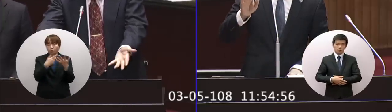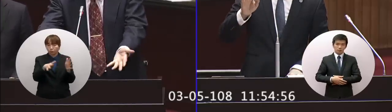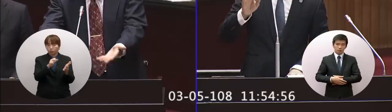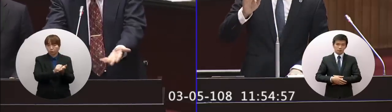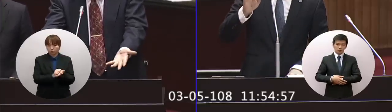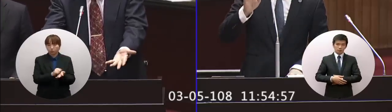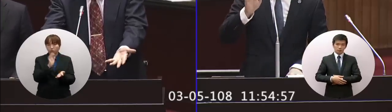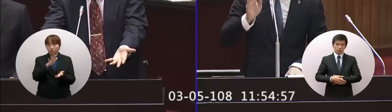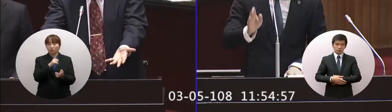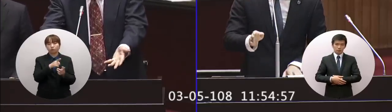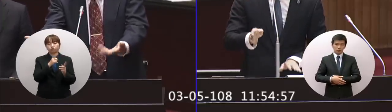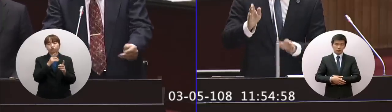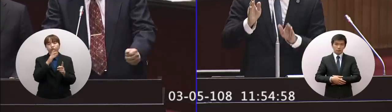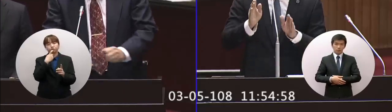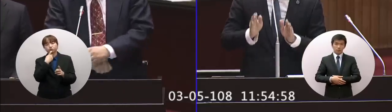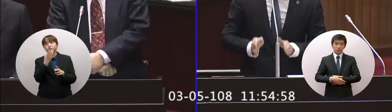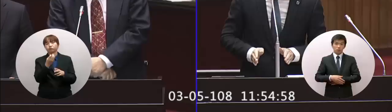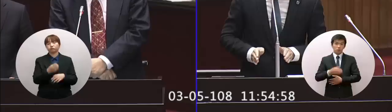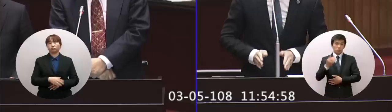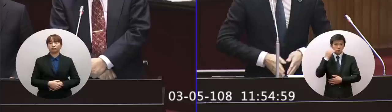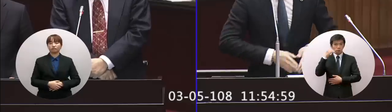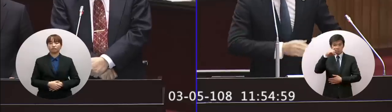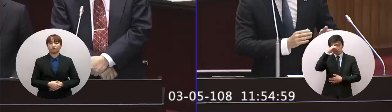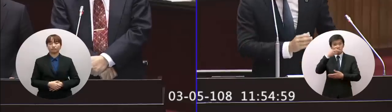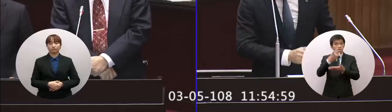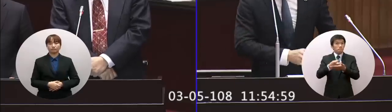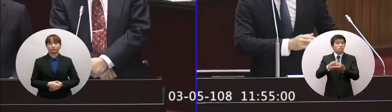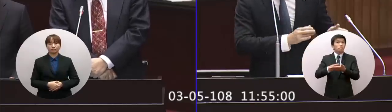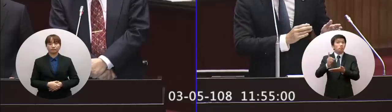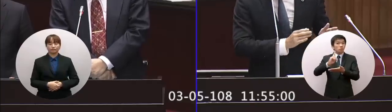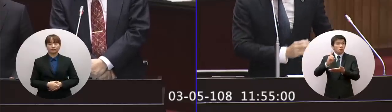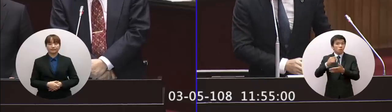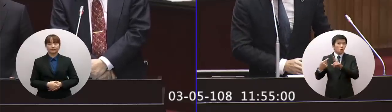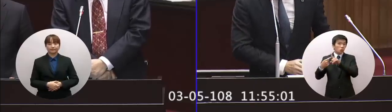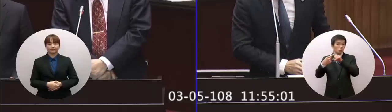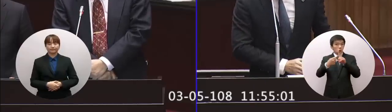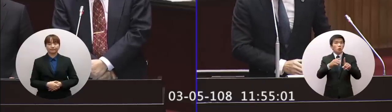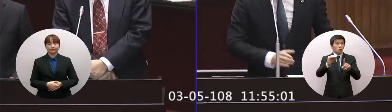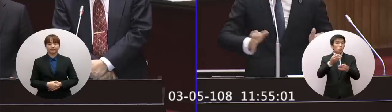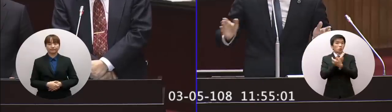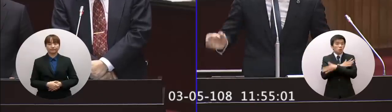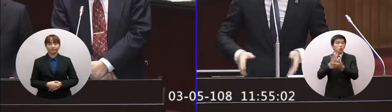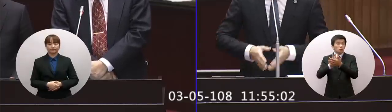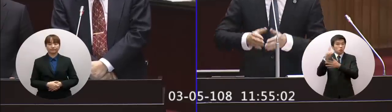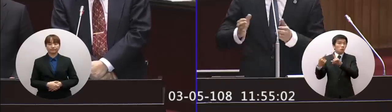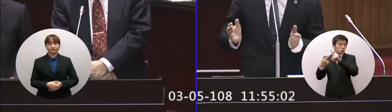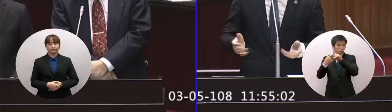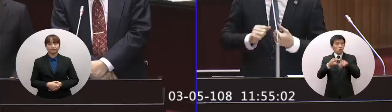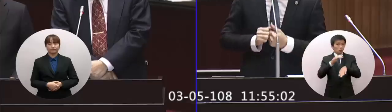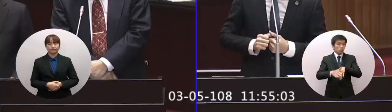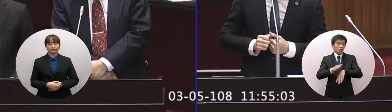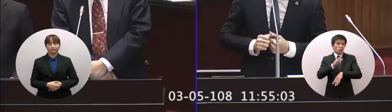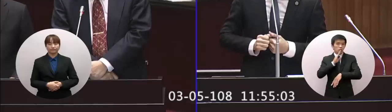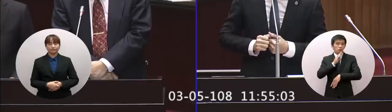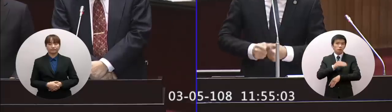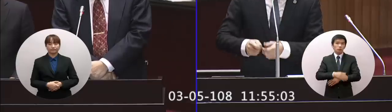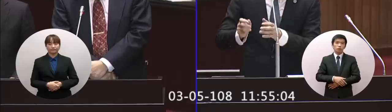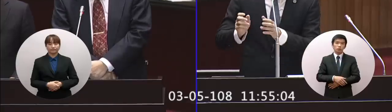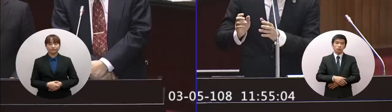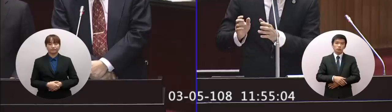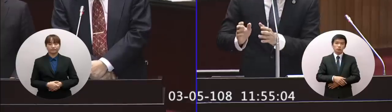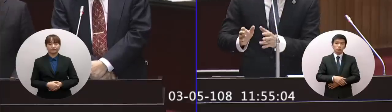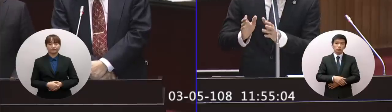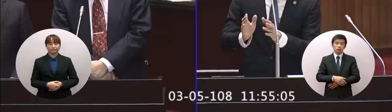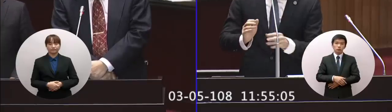啊，应该无啥问题。 咱若讲要搁较严格，都毋是讲有来过，都一定会当搁来啦。这是一个基本上的逻辑问题嘛